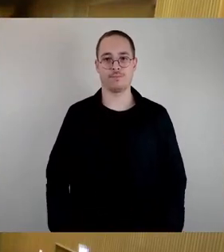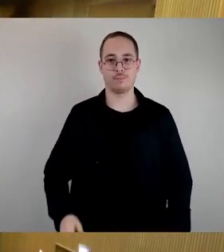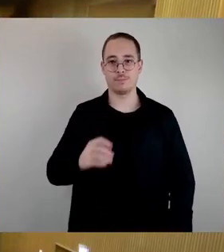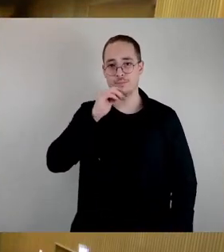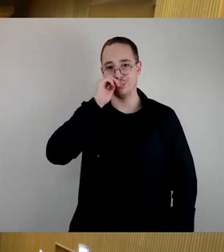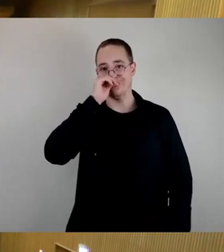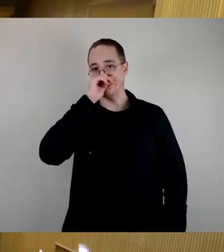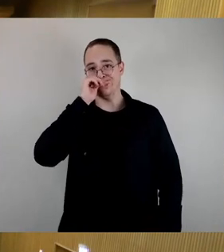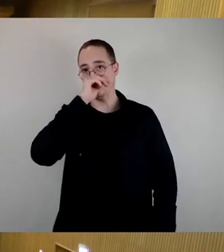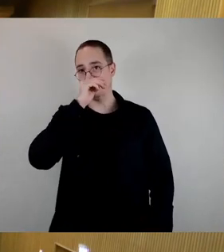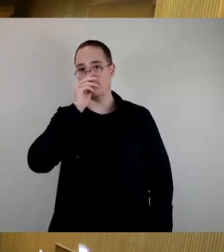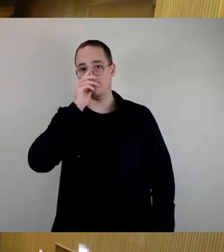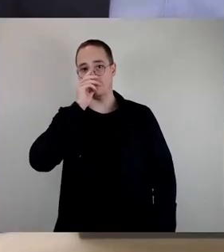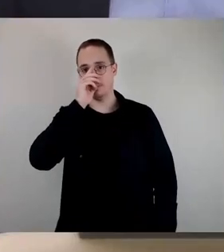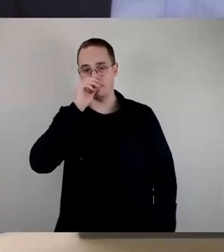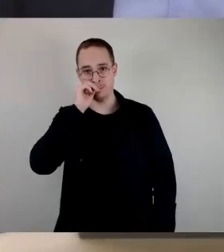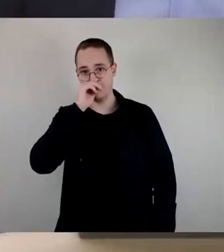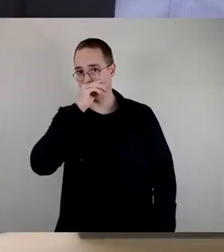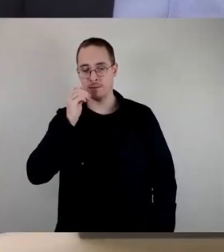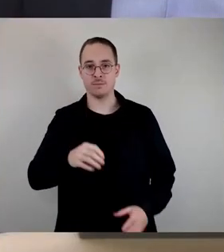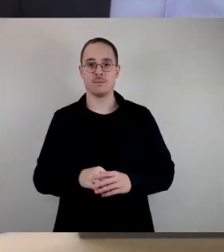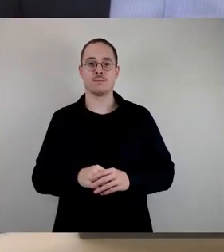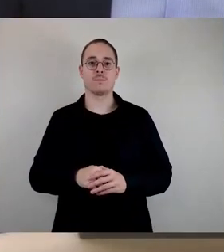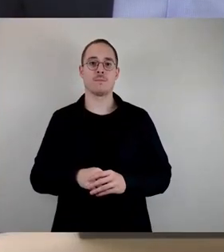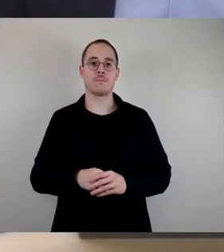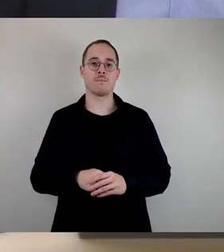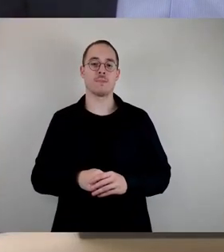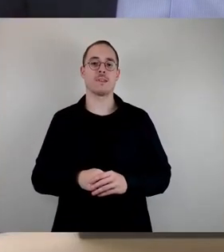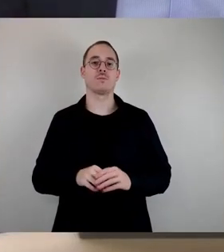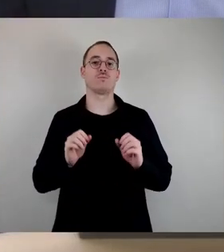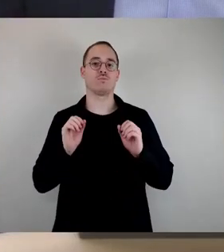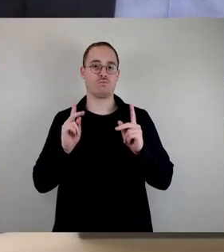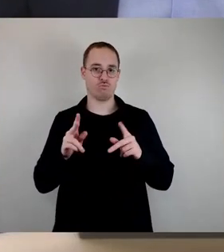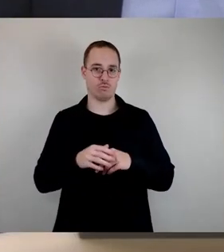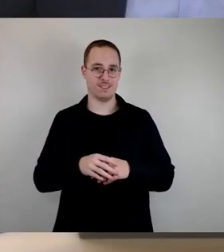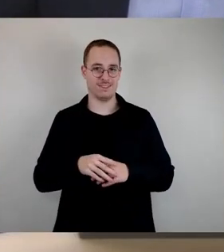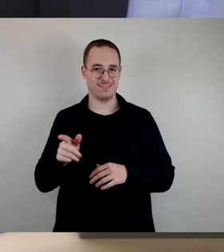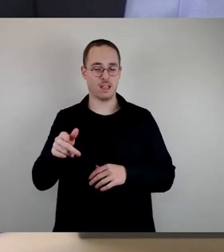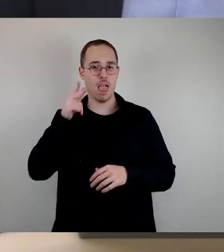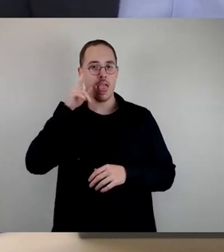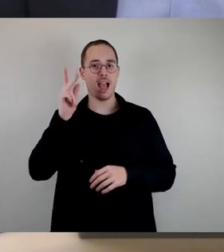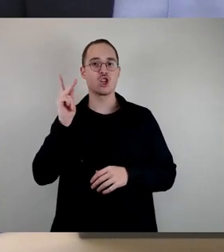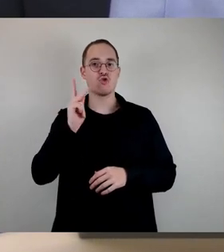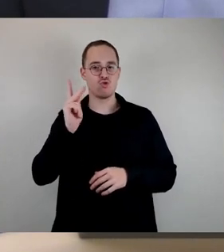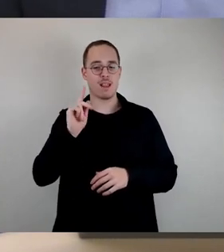die Auszeit gehen würde, Herr Kühn da nochmal dazu Stellung nehmen. Jetzt Herr Lichti, danach Frau